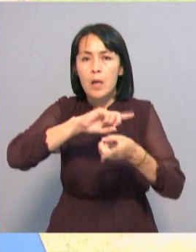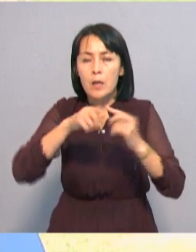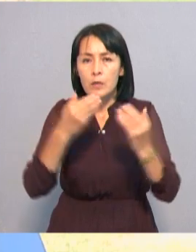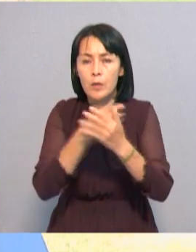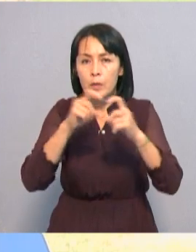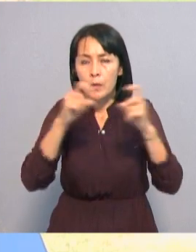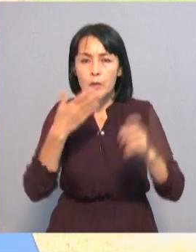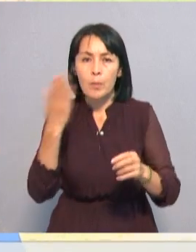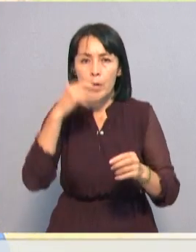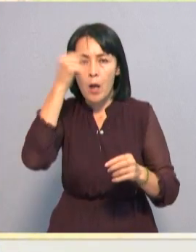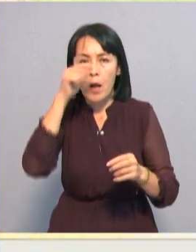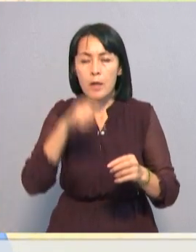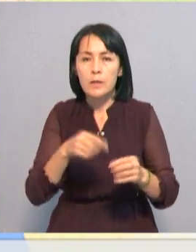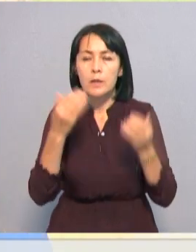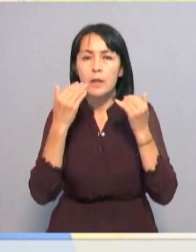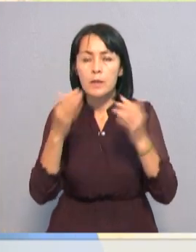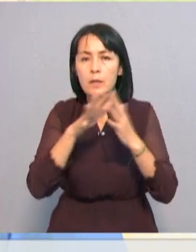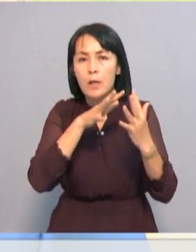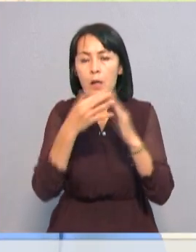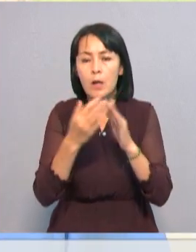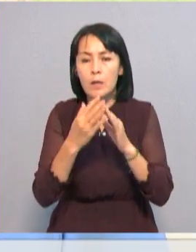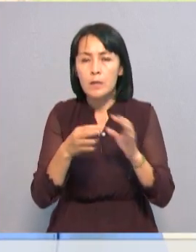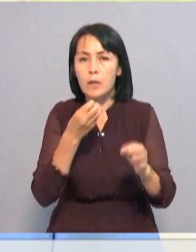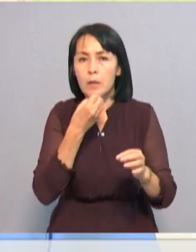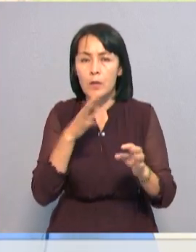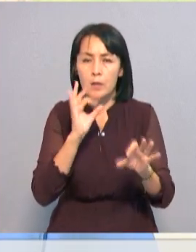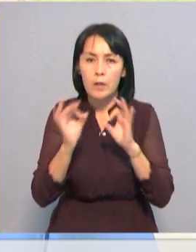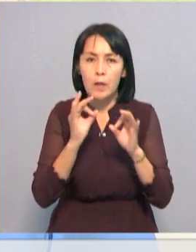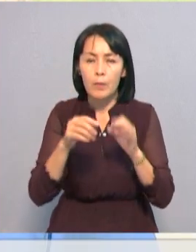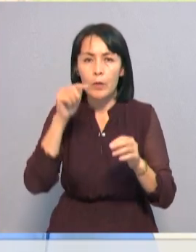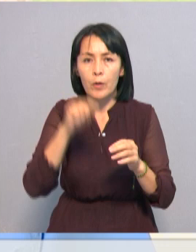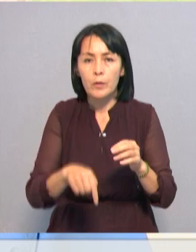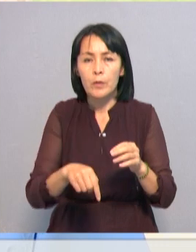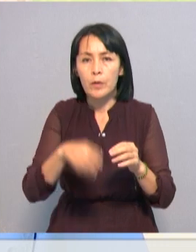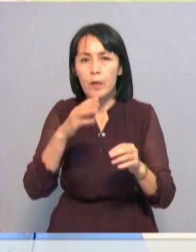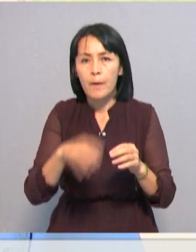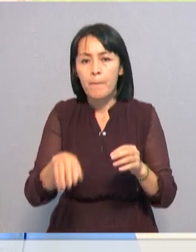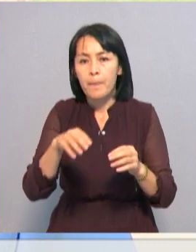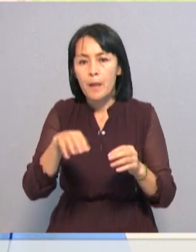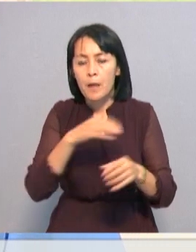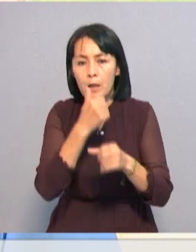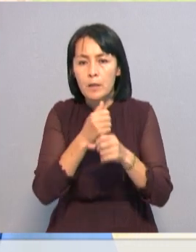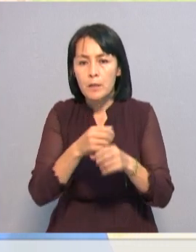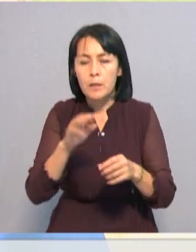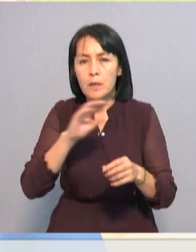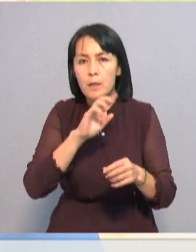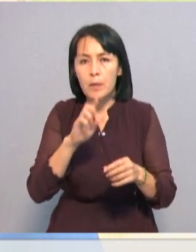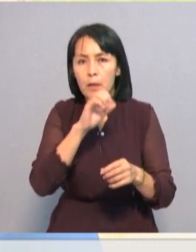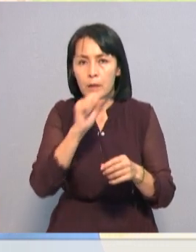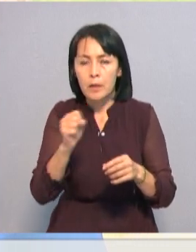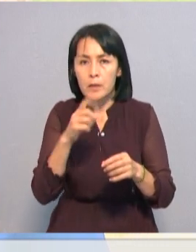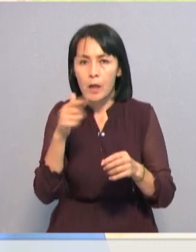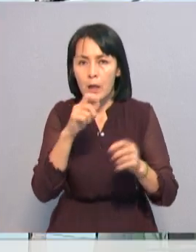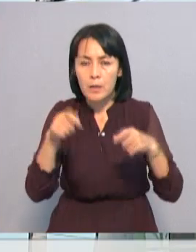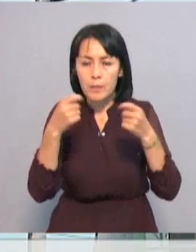обновлена в прошлом году, и состояние всего населения достигло хорошего уровня. Кроме того, господин Бахытасанов обещал довести газ до села. Вот